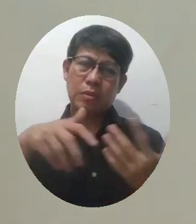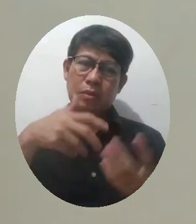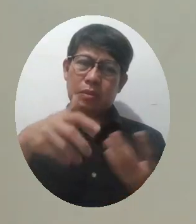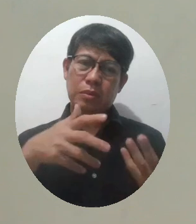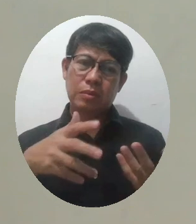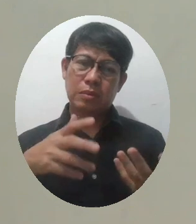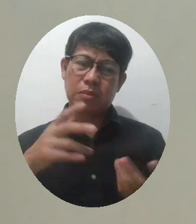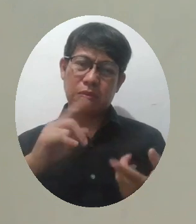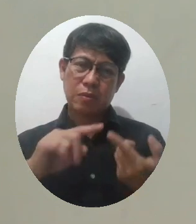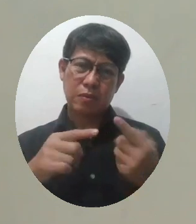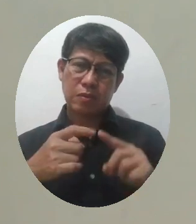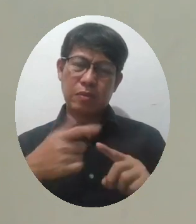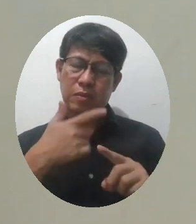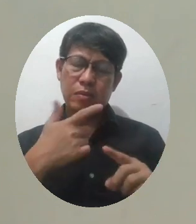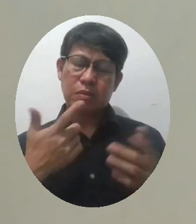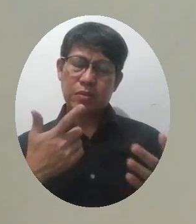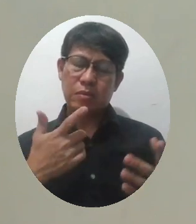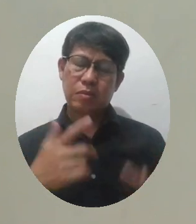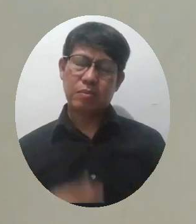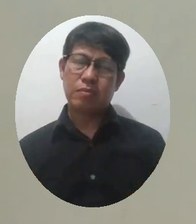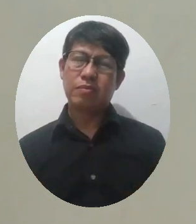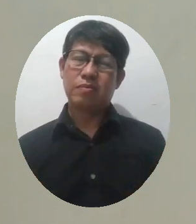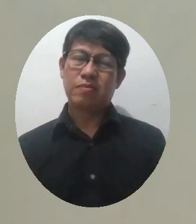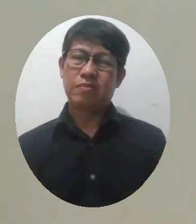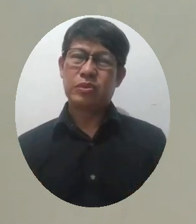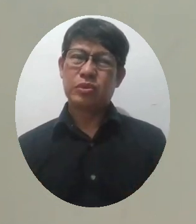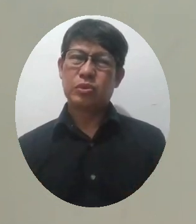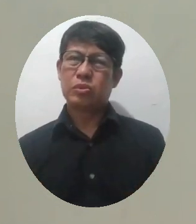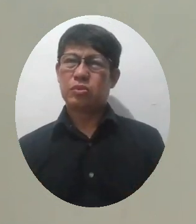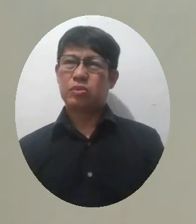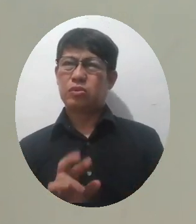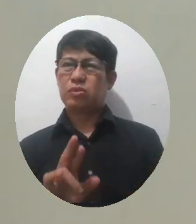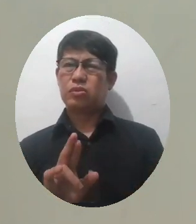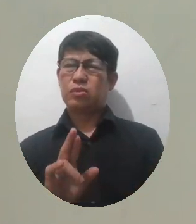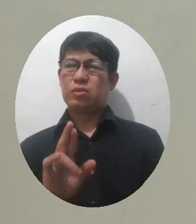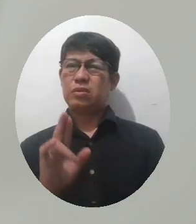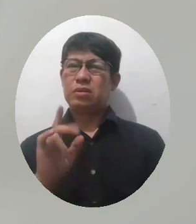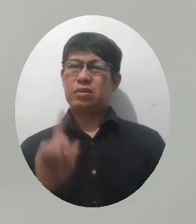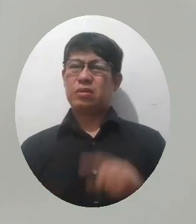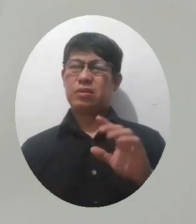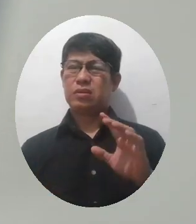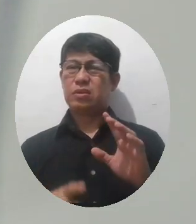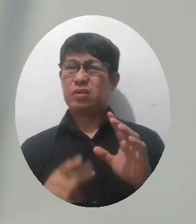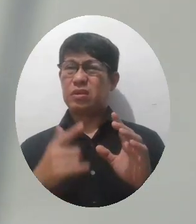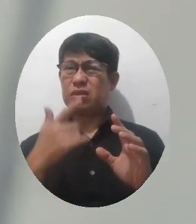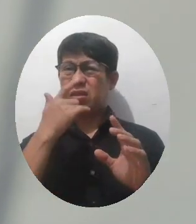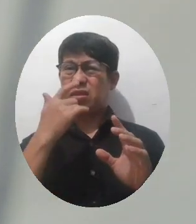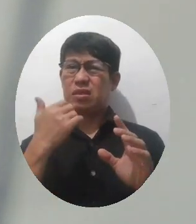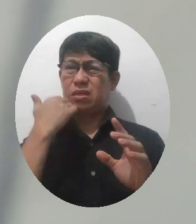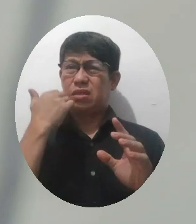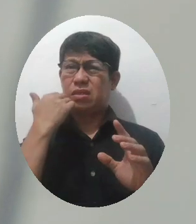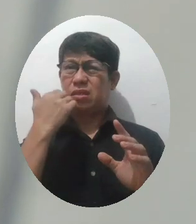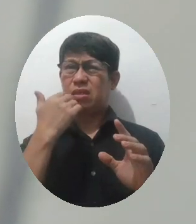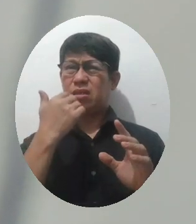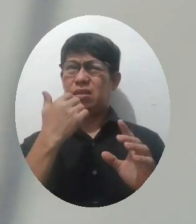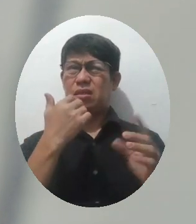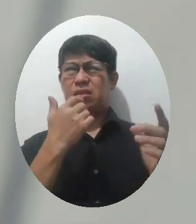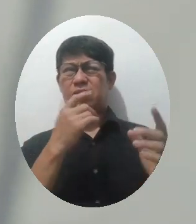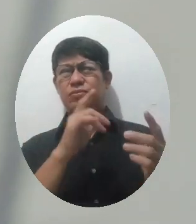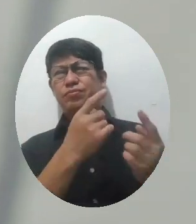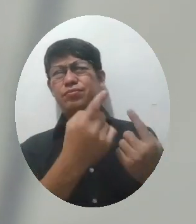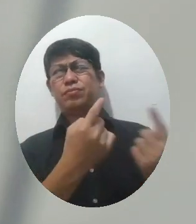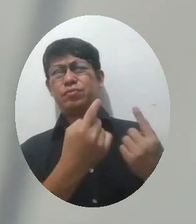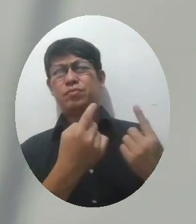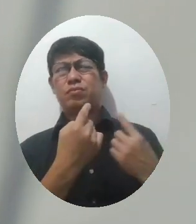tao. Ano, parang nahirapan ako makahilubilo sa maraming tao. Yan, parang nahiya ako kasi bisa hindi